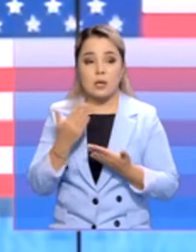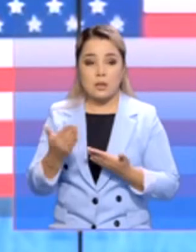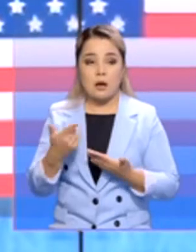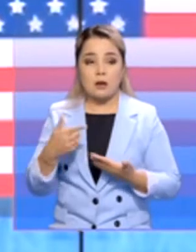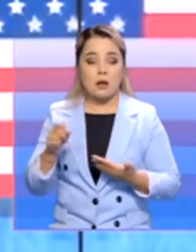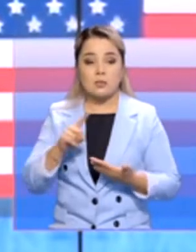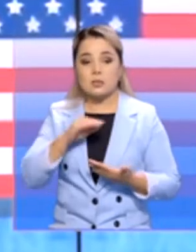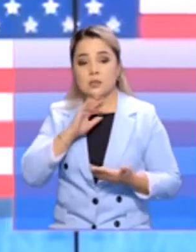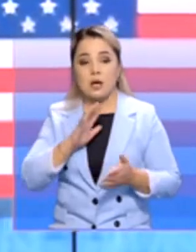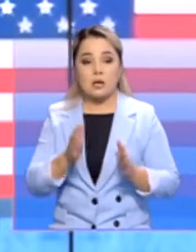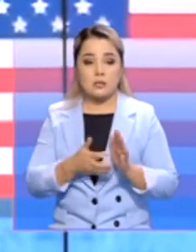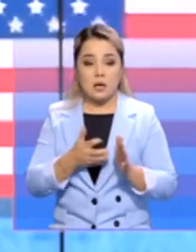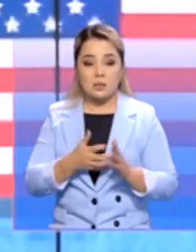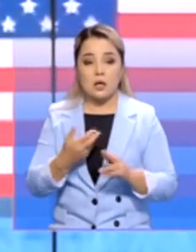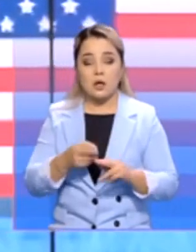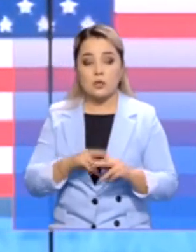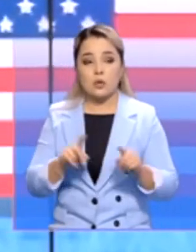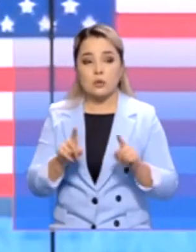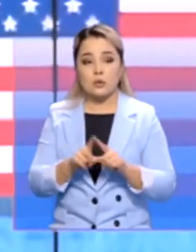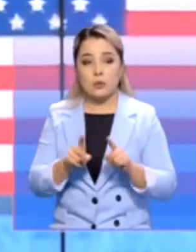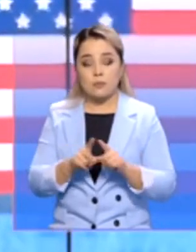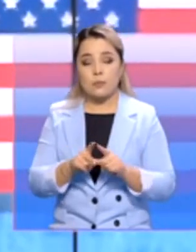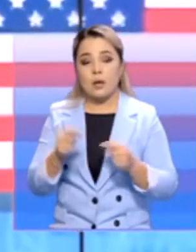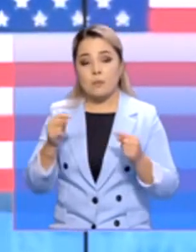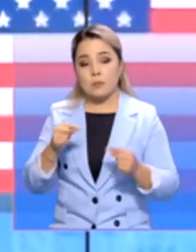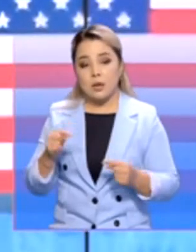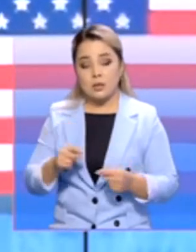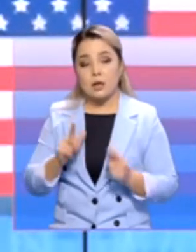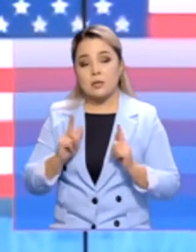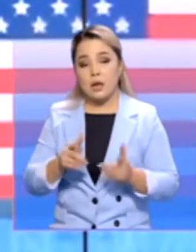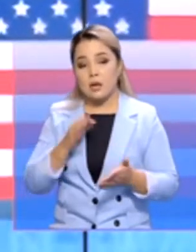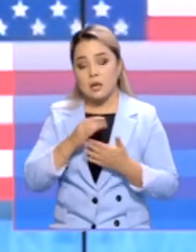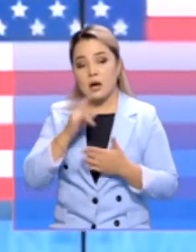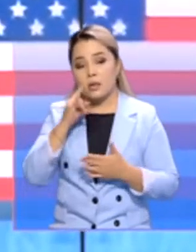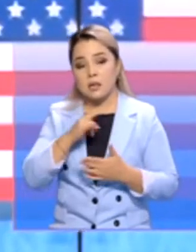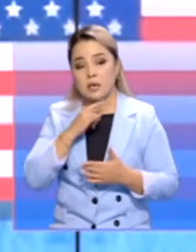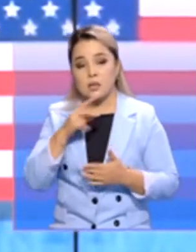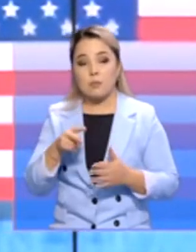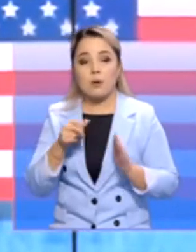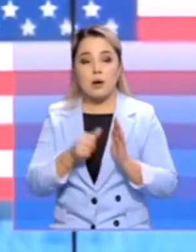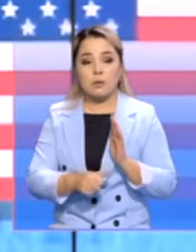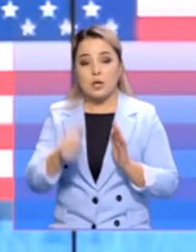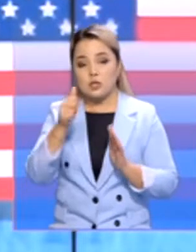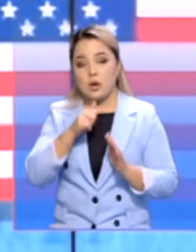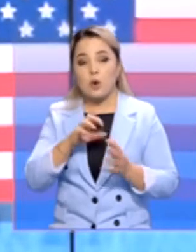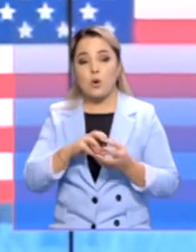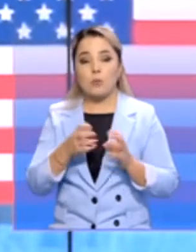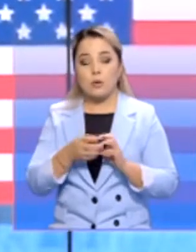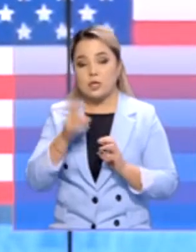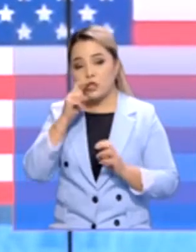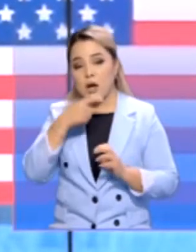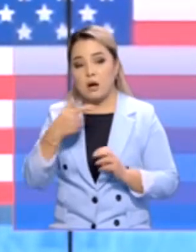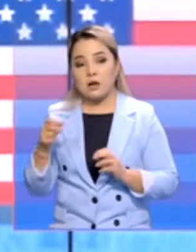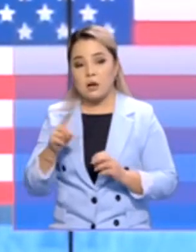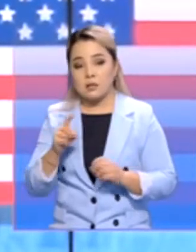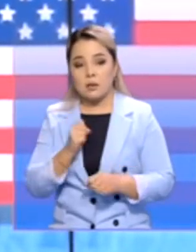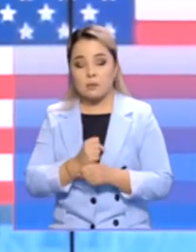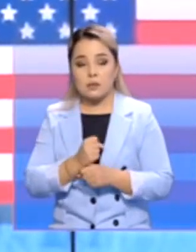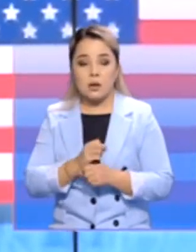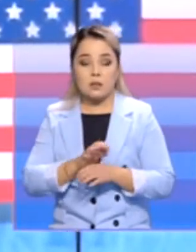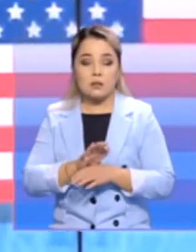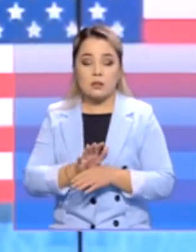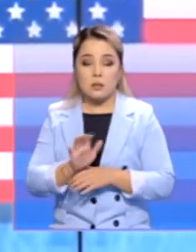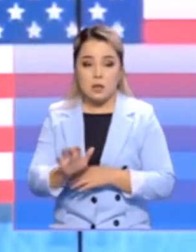газ тапшы. Әрі Париж келісіміне сай Қазақстан 2060 жылға дейін көмірқышқыл газын ауаға бөлуді тоқтатуы